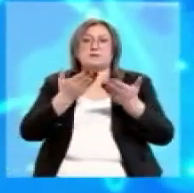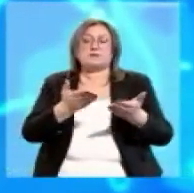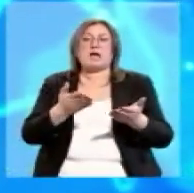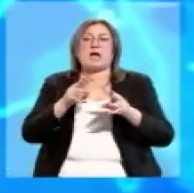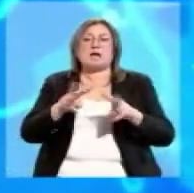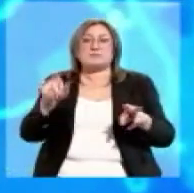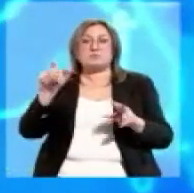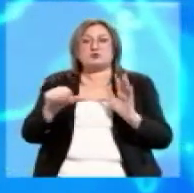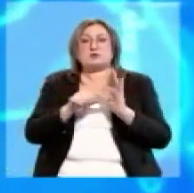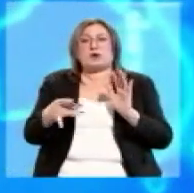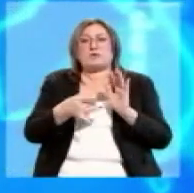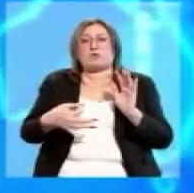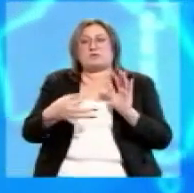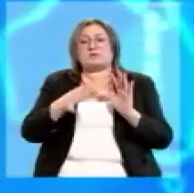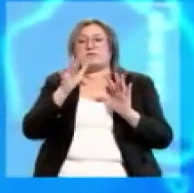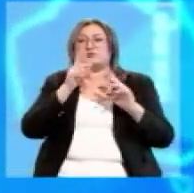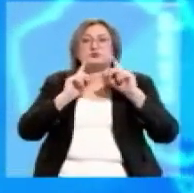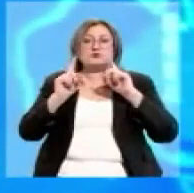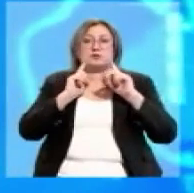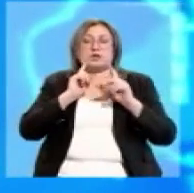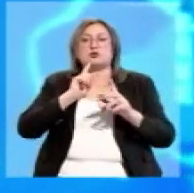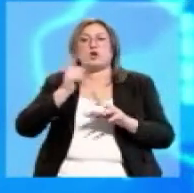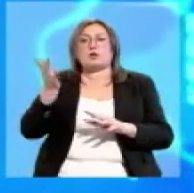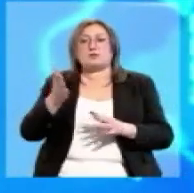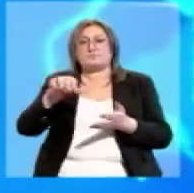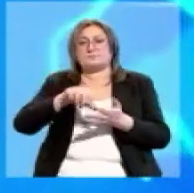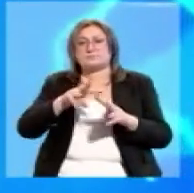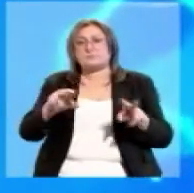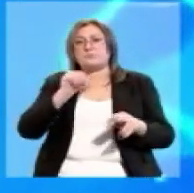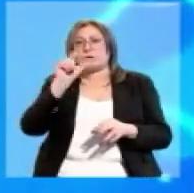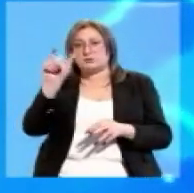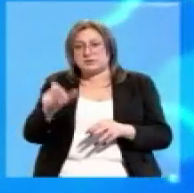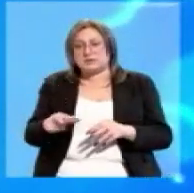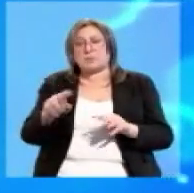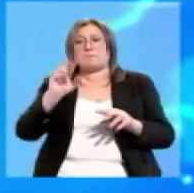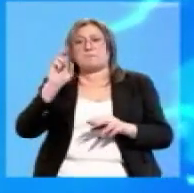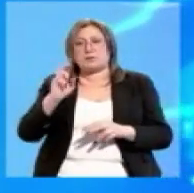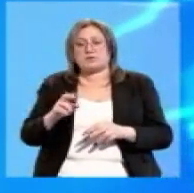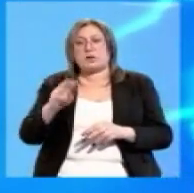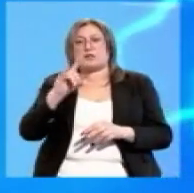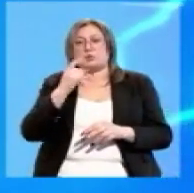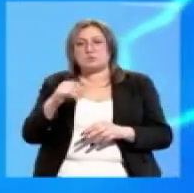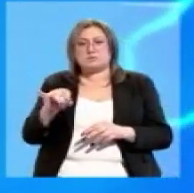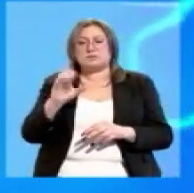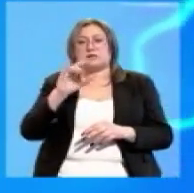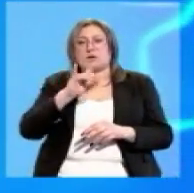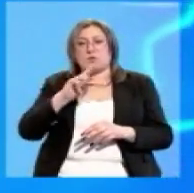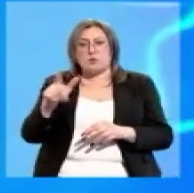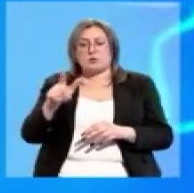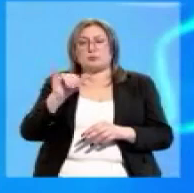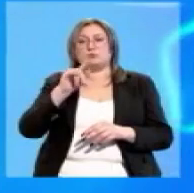районов области. В ходе селекторного совещания с докладами выступали акимы Костанайского, Миндагаринского, Наурзумского,